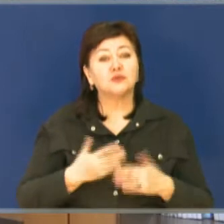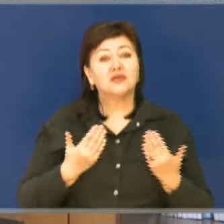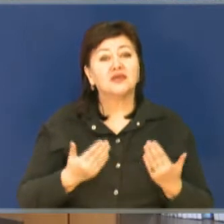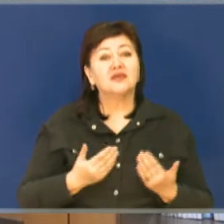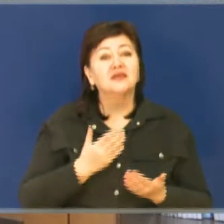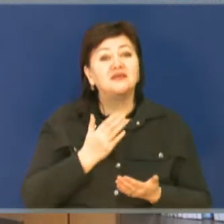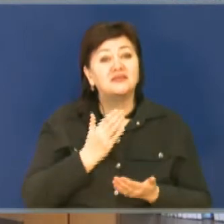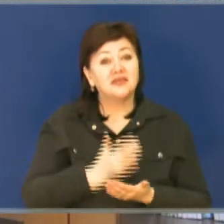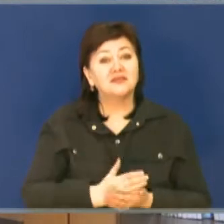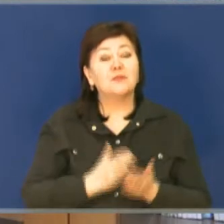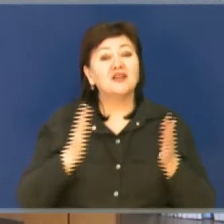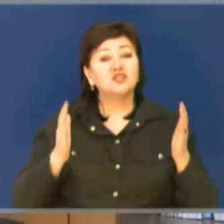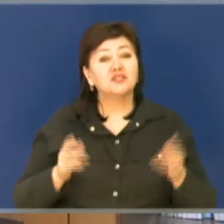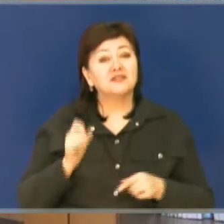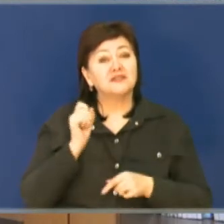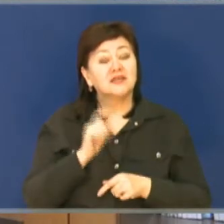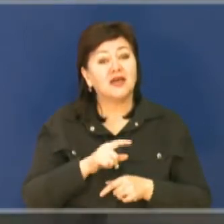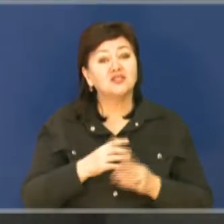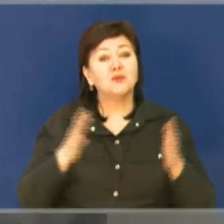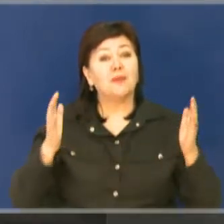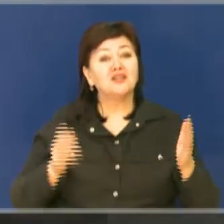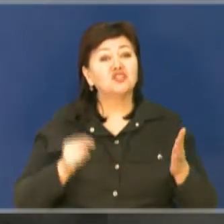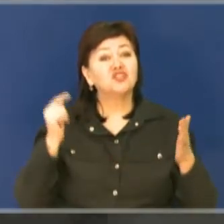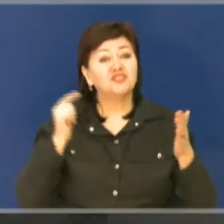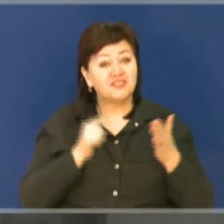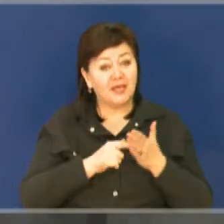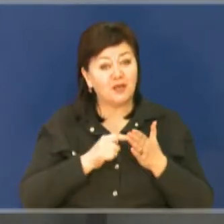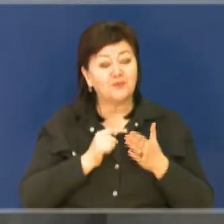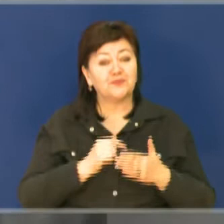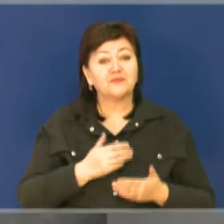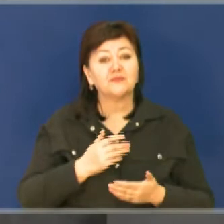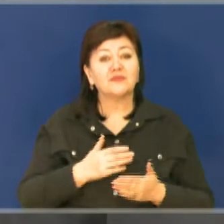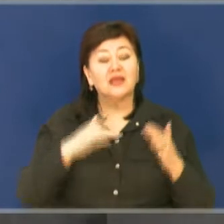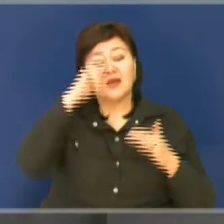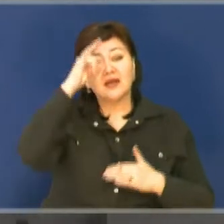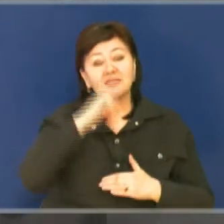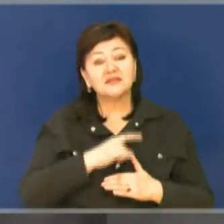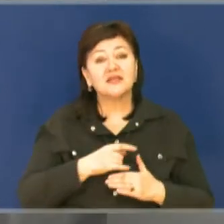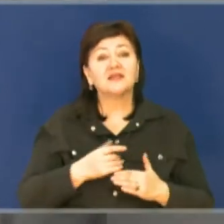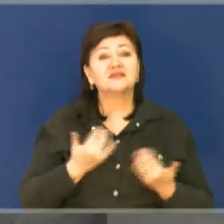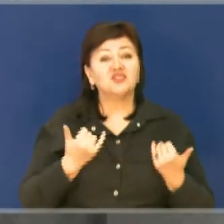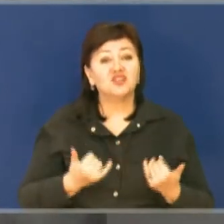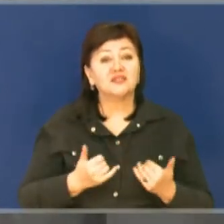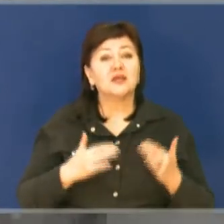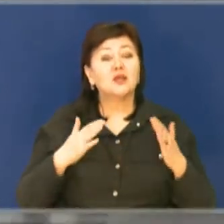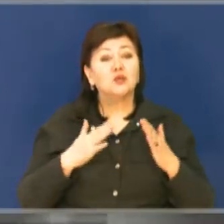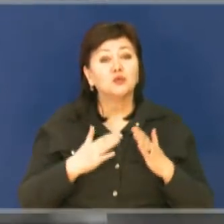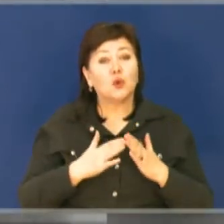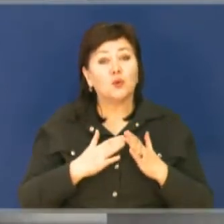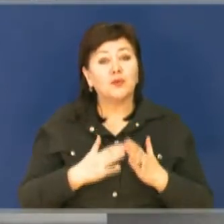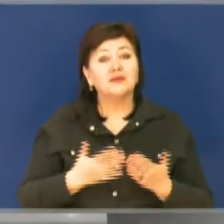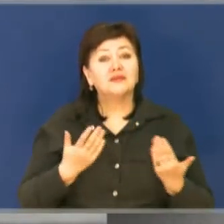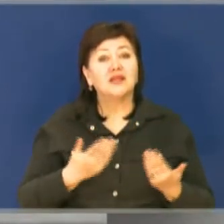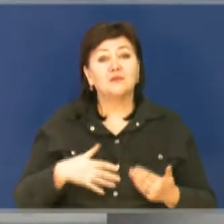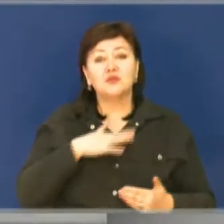стоят большие задачи, большие цели. Казахстан стал общим домом для депортированных народов из разных уголков Советского Союза